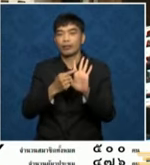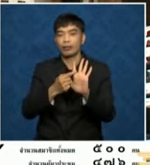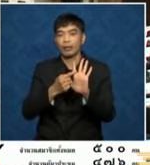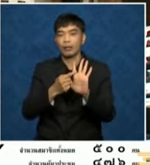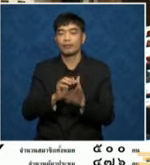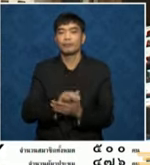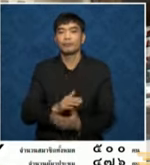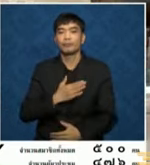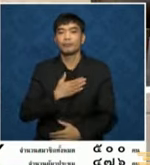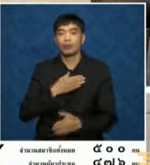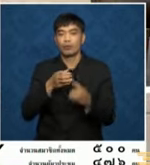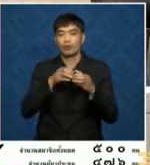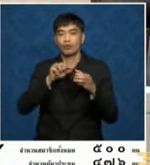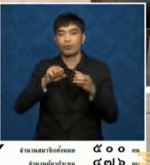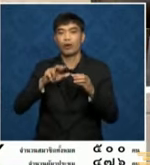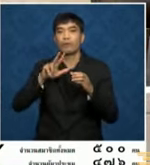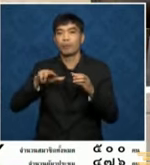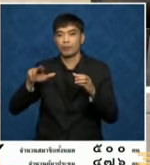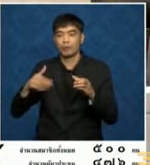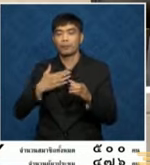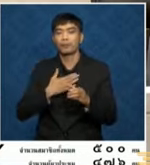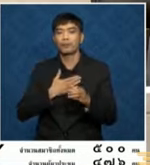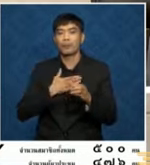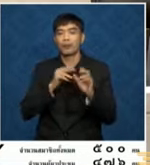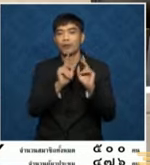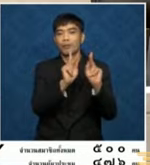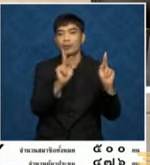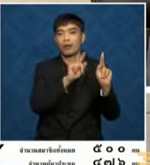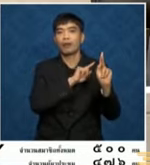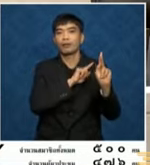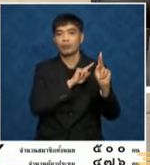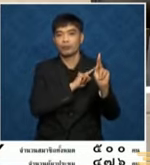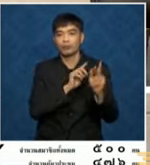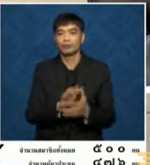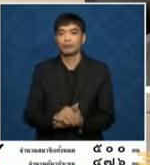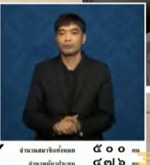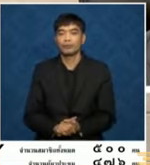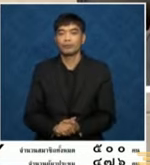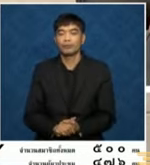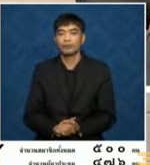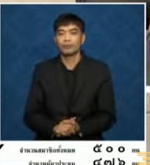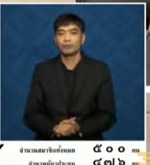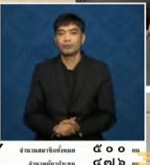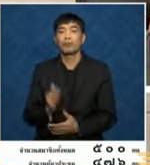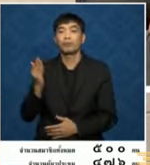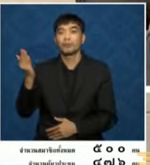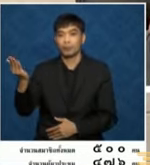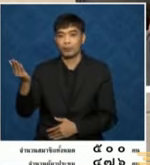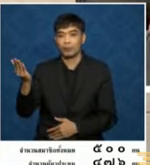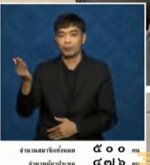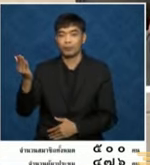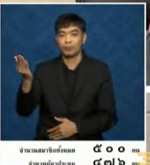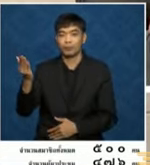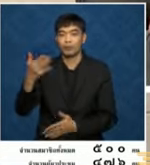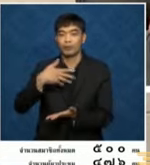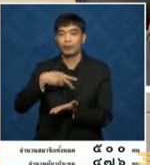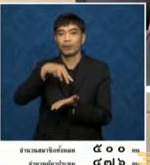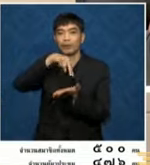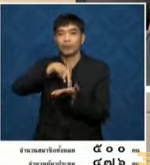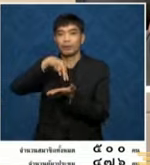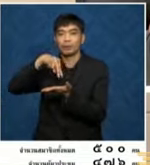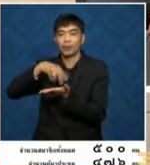รีพรรคเพื่อไทยในฐานะกรรมธิการครับมีผู้อภิปราย2ท่